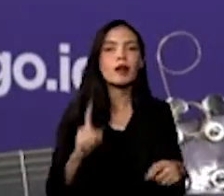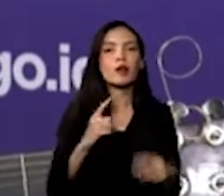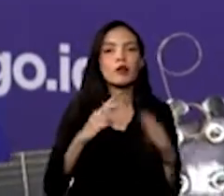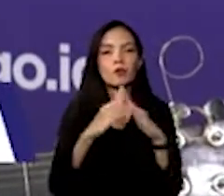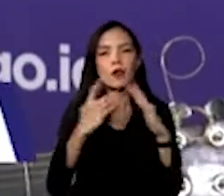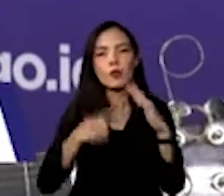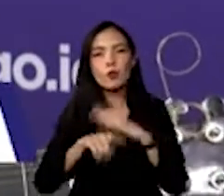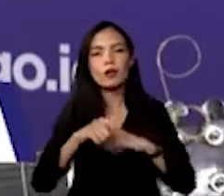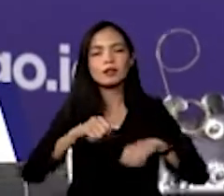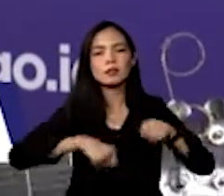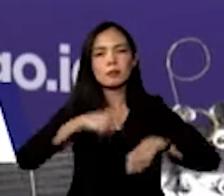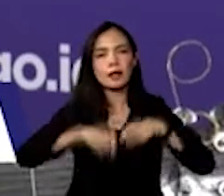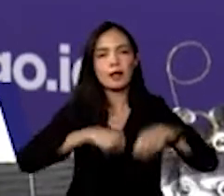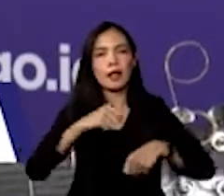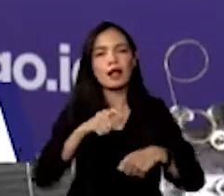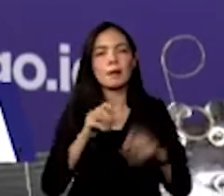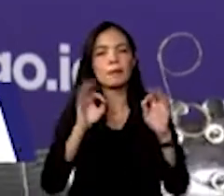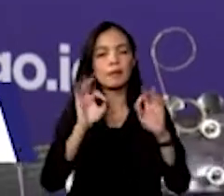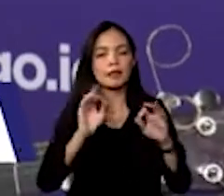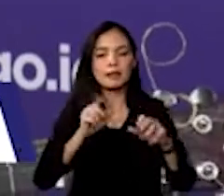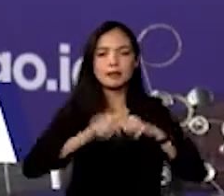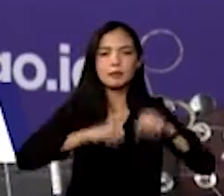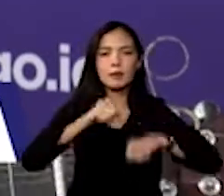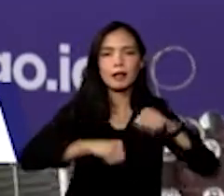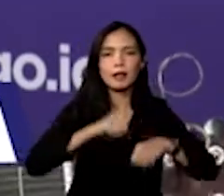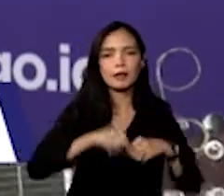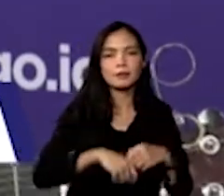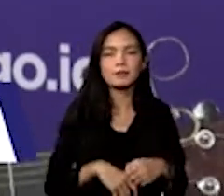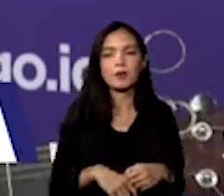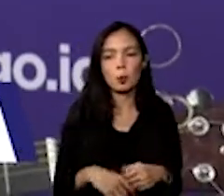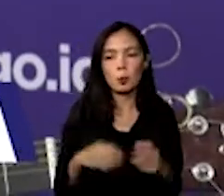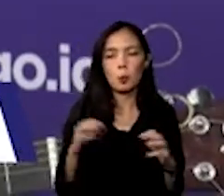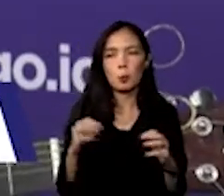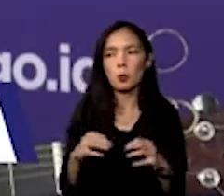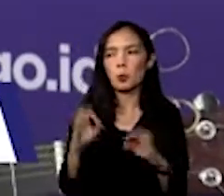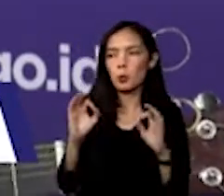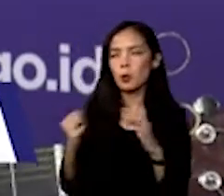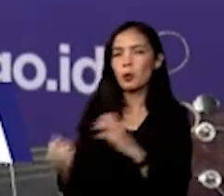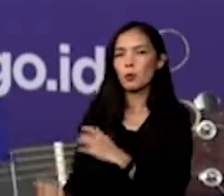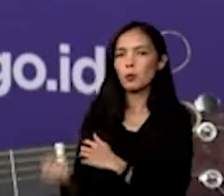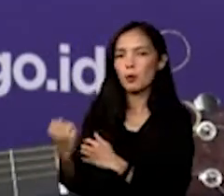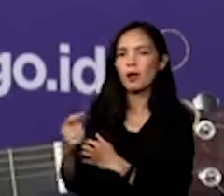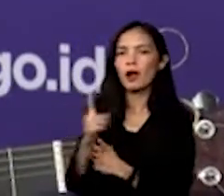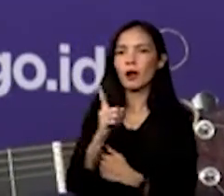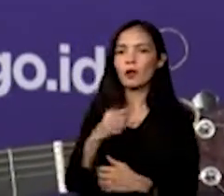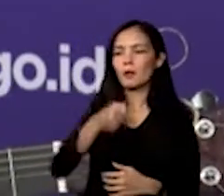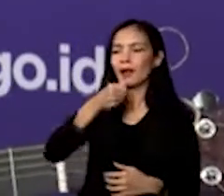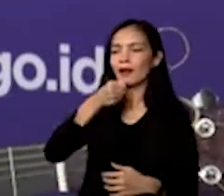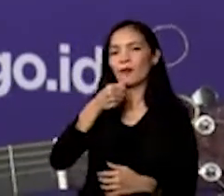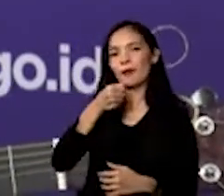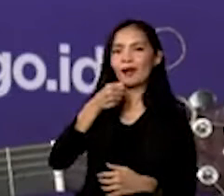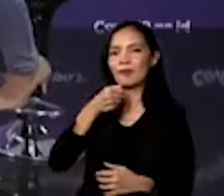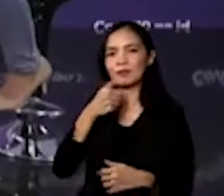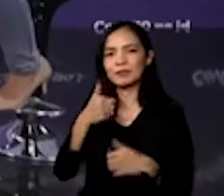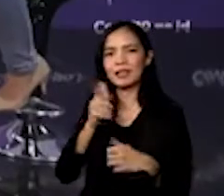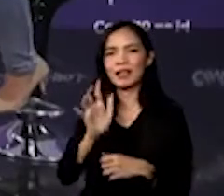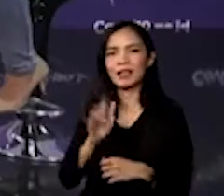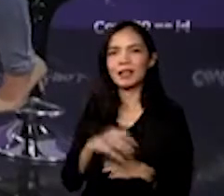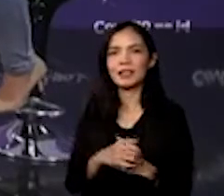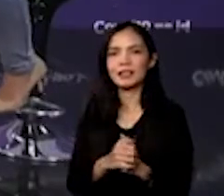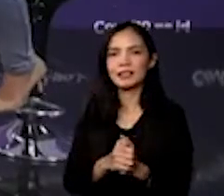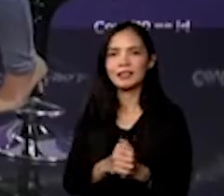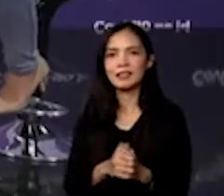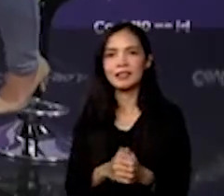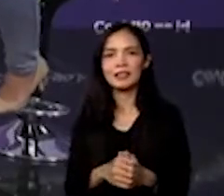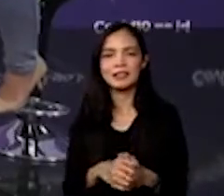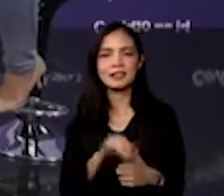kebetulan ada sepeda angkat barbel sepedaan kalau saya angkat mikrofon boleh engak do boleh angkat mikrofon tokoktokok itu tapi harus